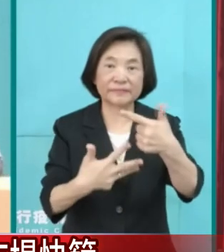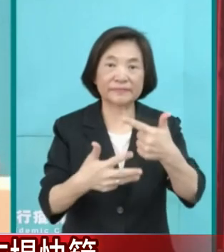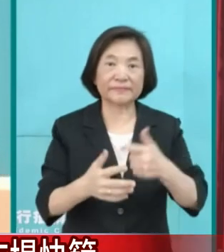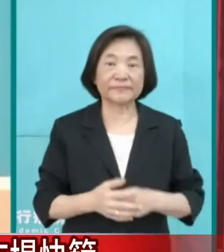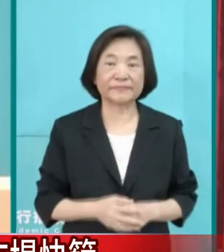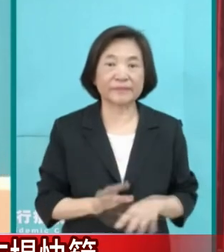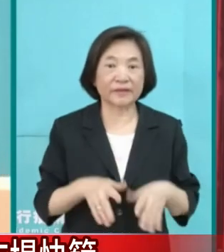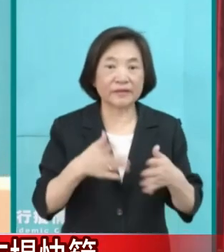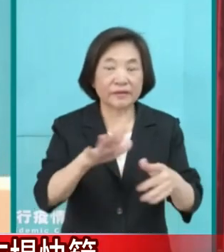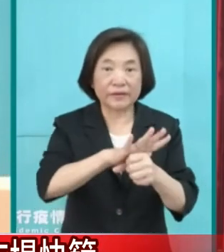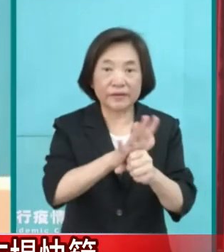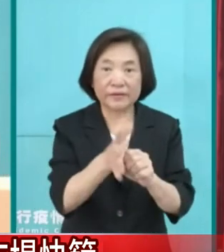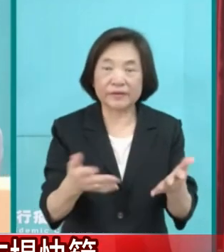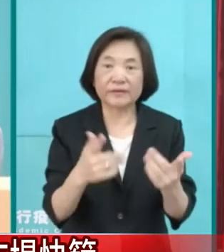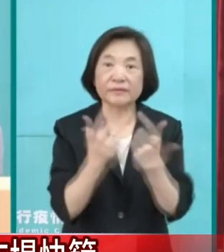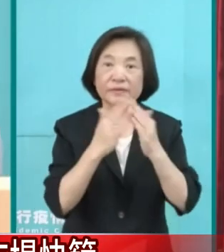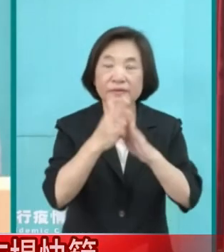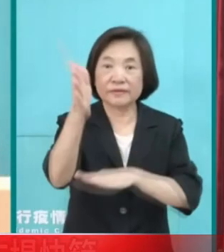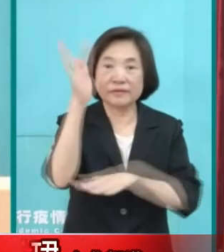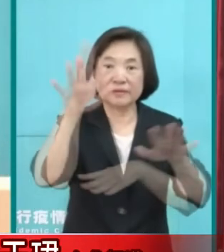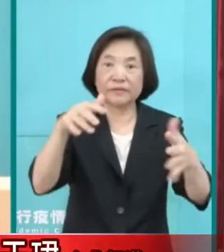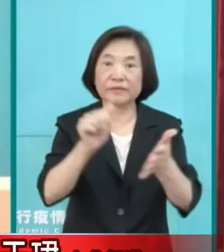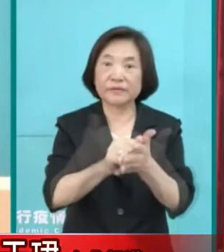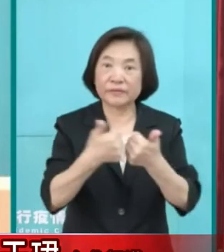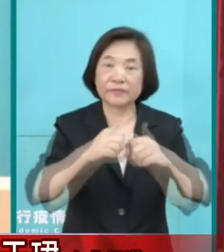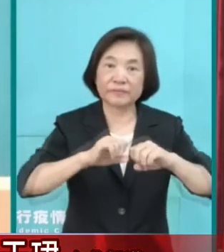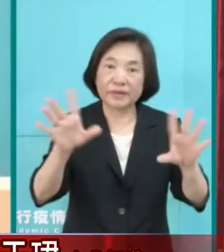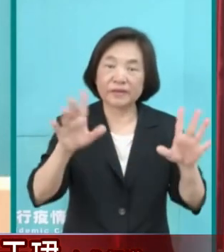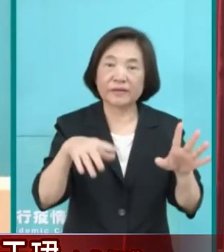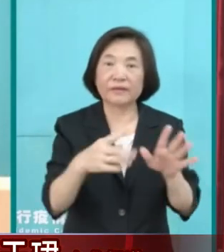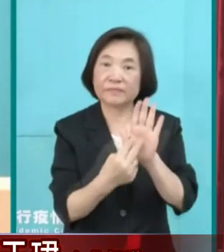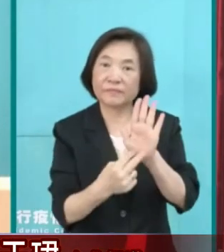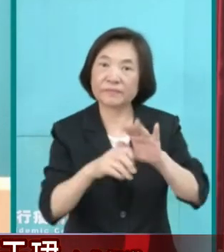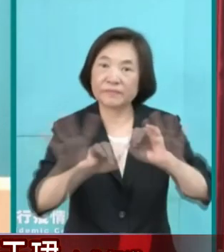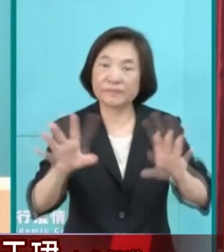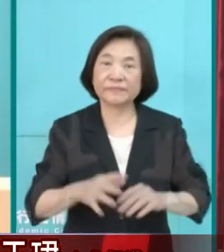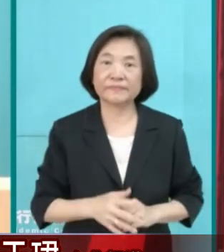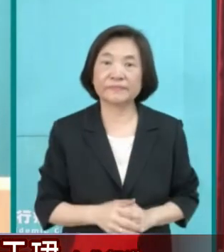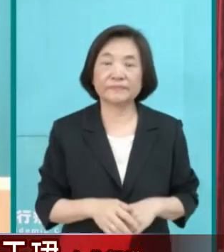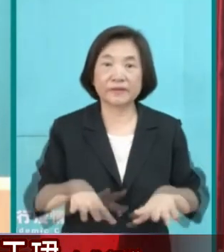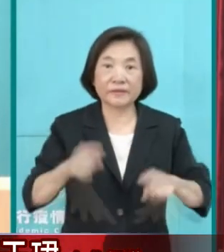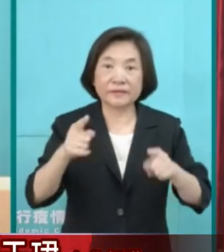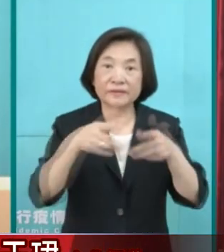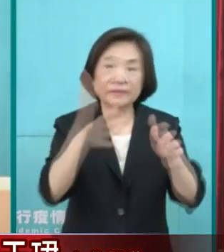以会先到这两个地点快筛。记者温俊台北报道。